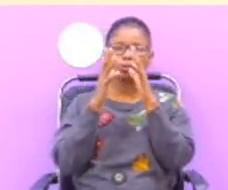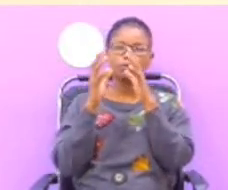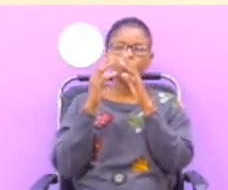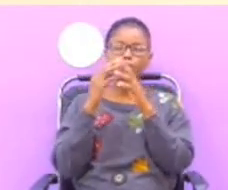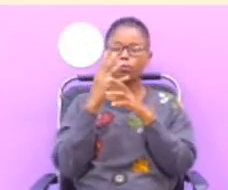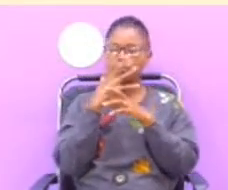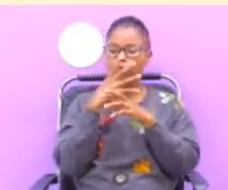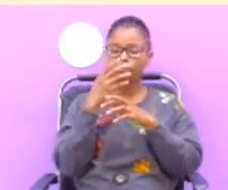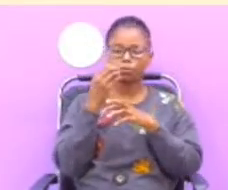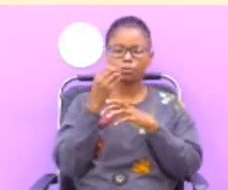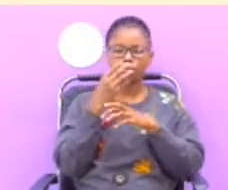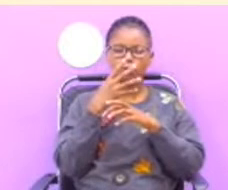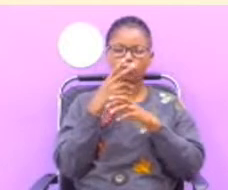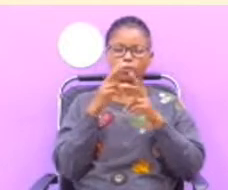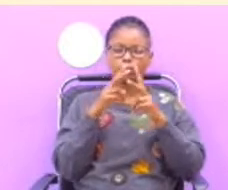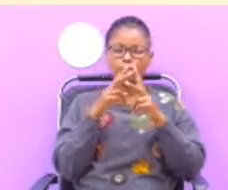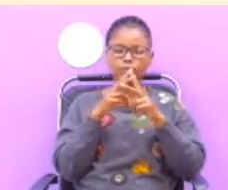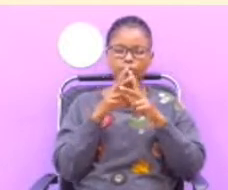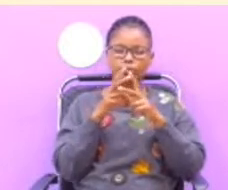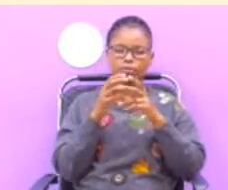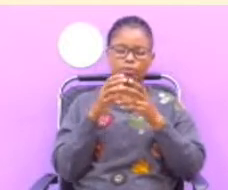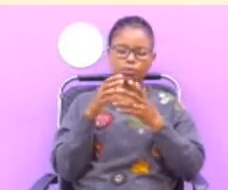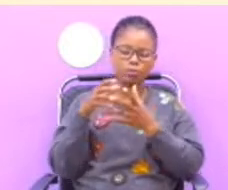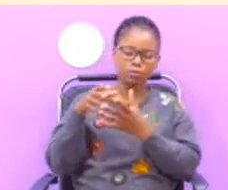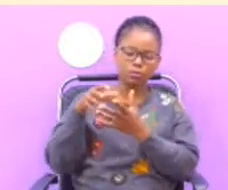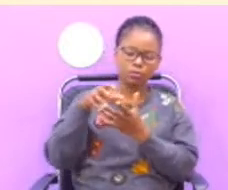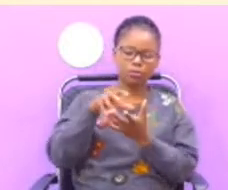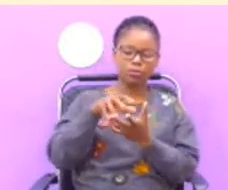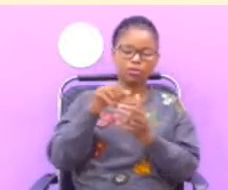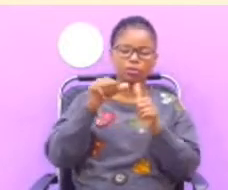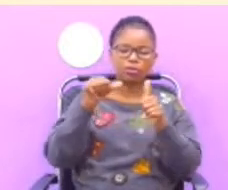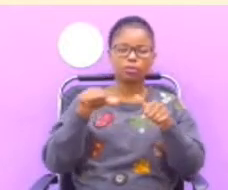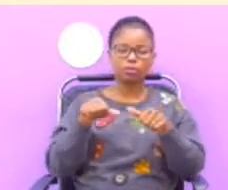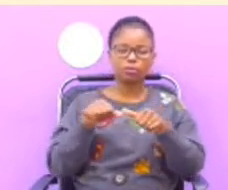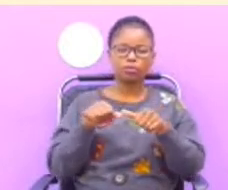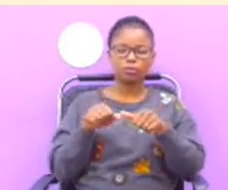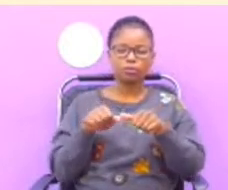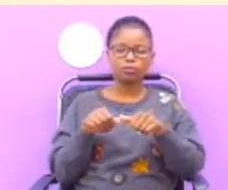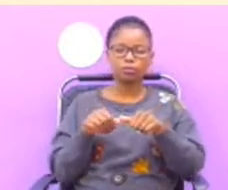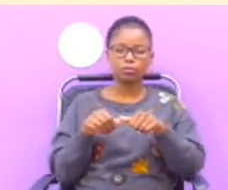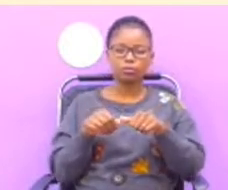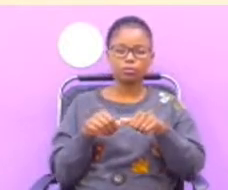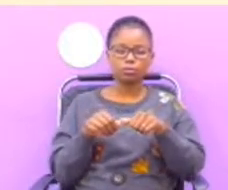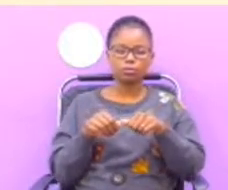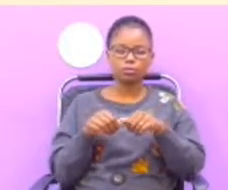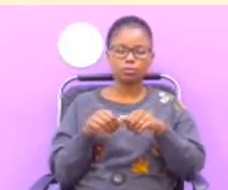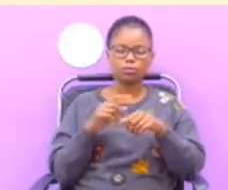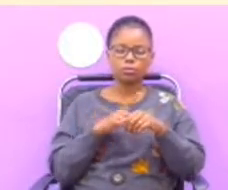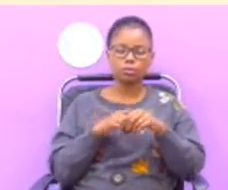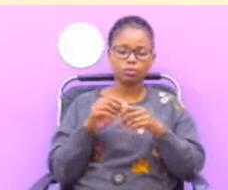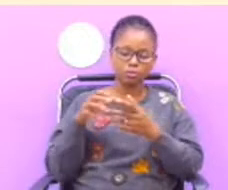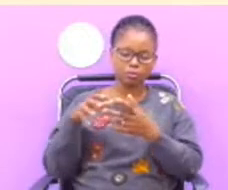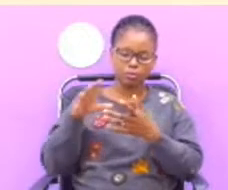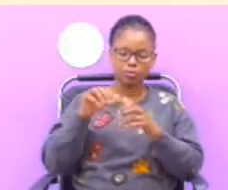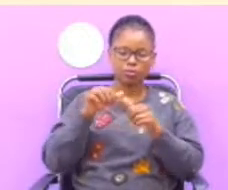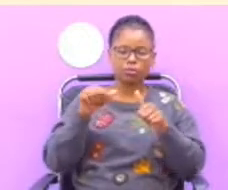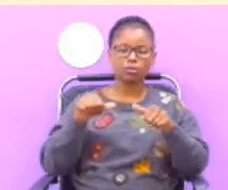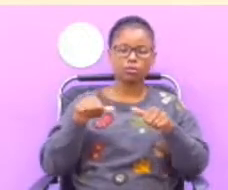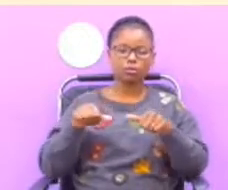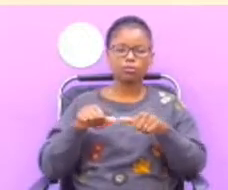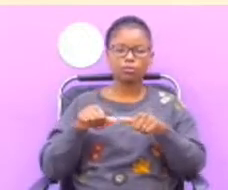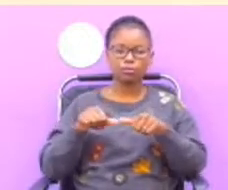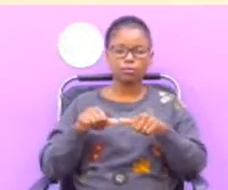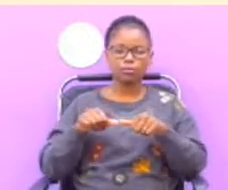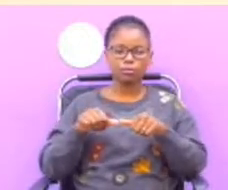mũno, agacoka agaita mwaki ũcio kĩgongona-inĩ. Na hĩndĩ ĩyo aita mwaki ũcio kĩgongona-inĩ, o